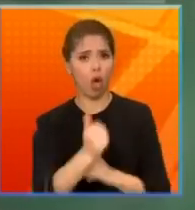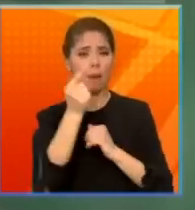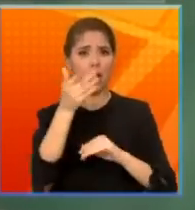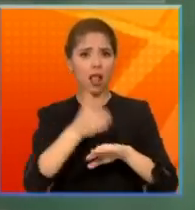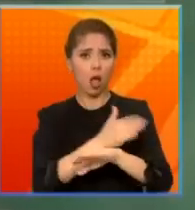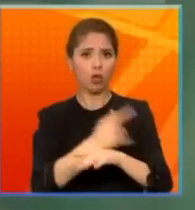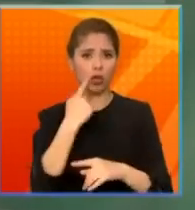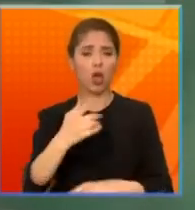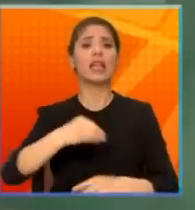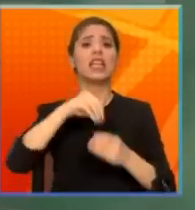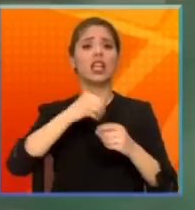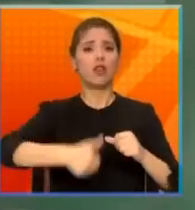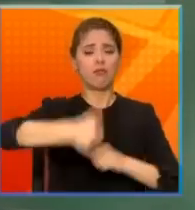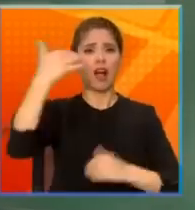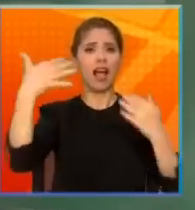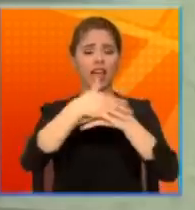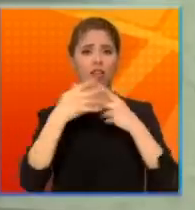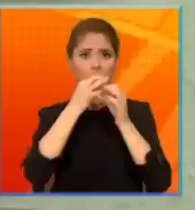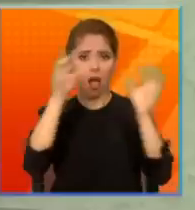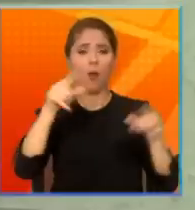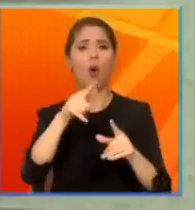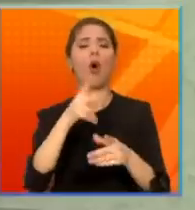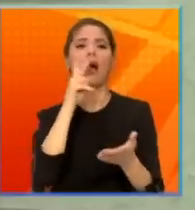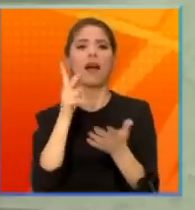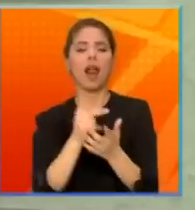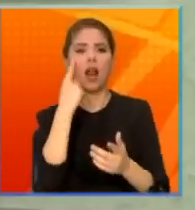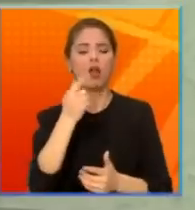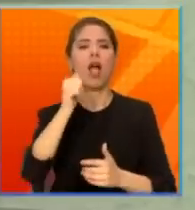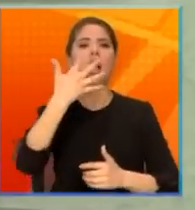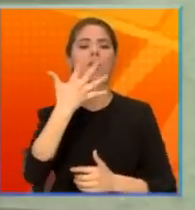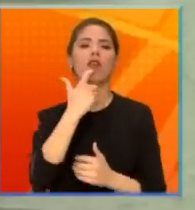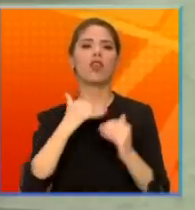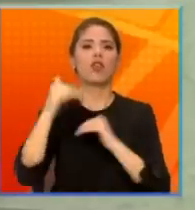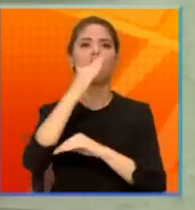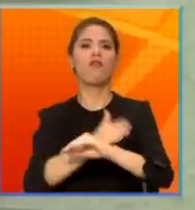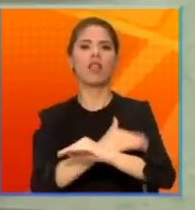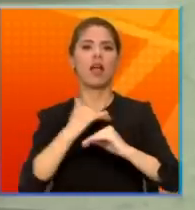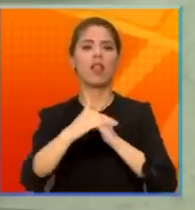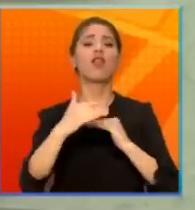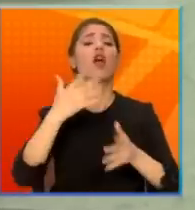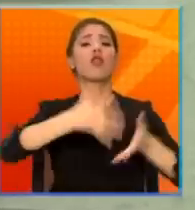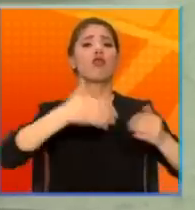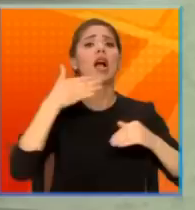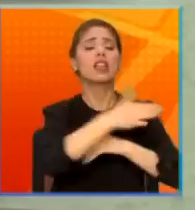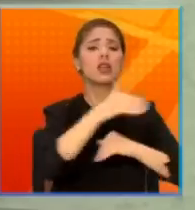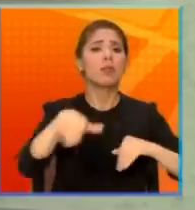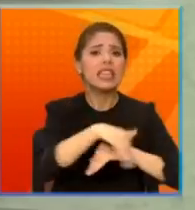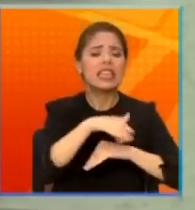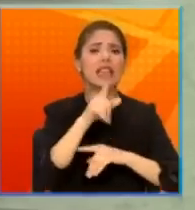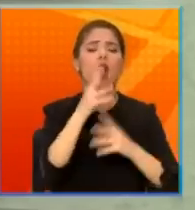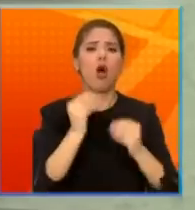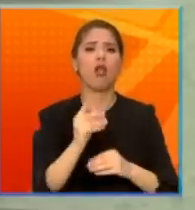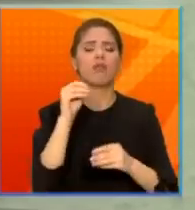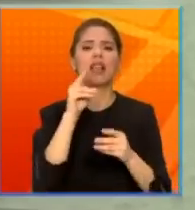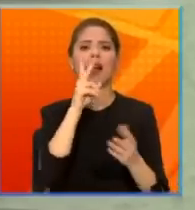aktardık. İçişleri Bakanlığı gece yayımladığı bir genelgeyle 65 yaşın üzerindeki vatandaşların sokağa çıkışını sınırlandırma kararı